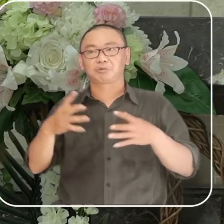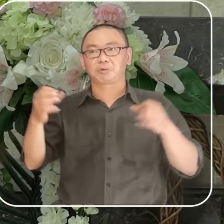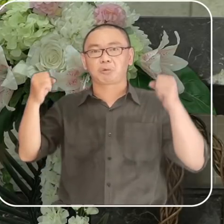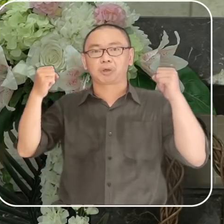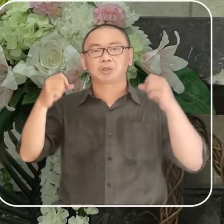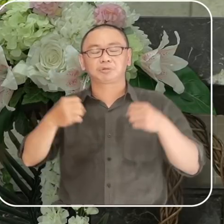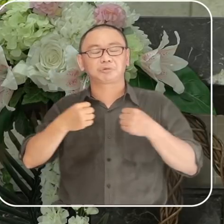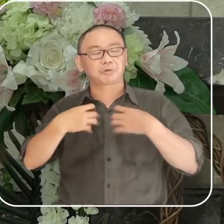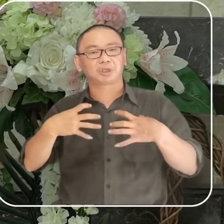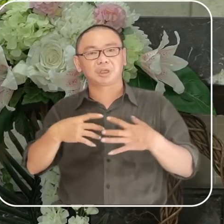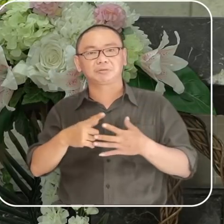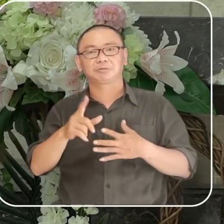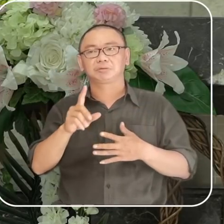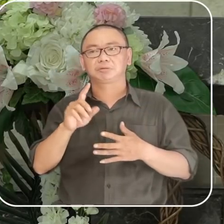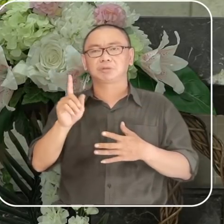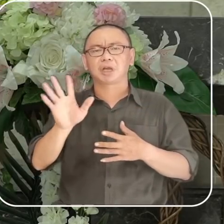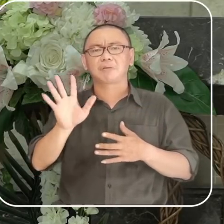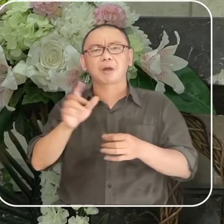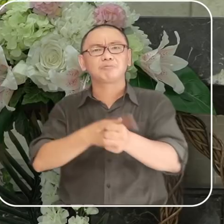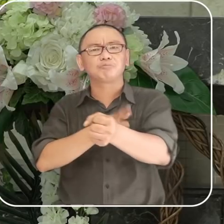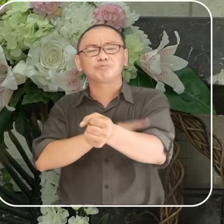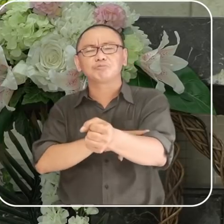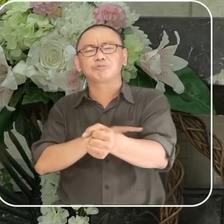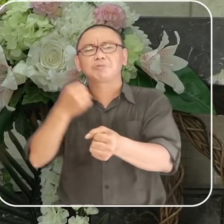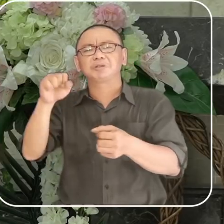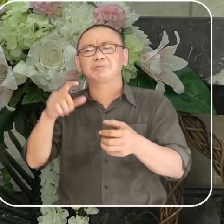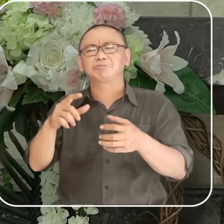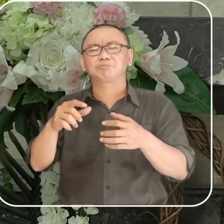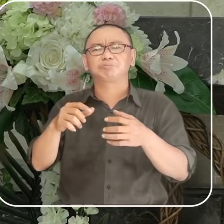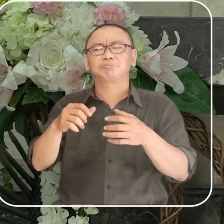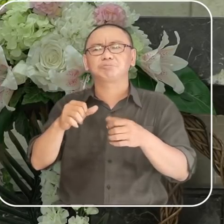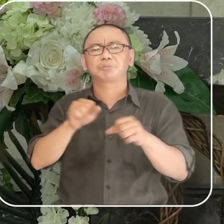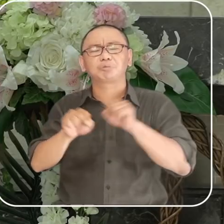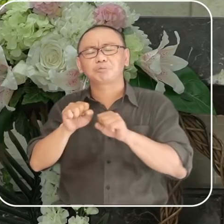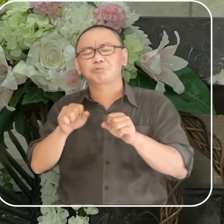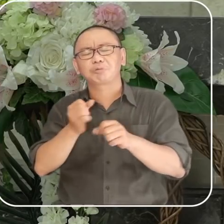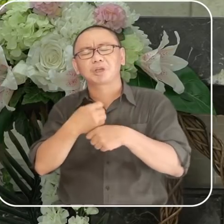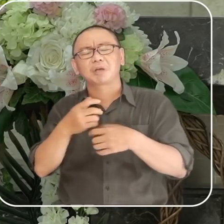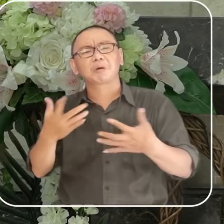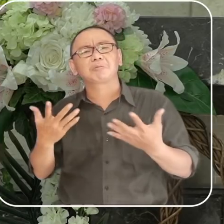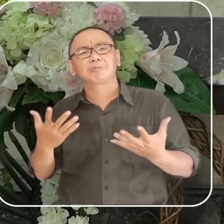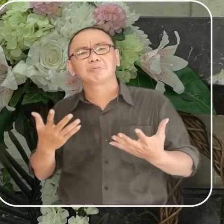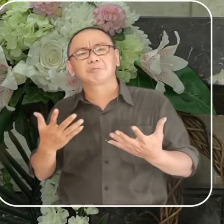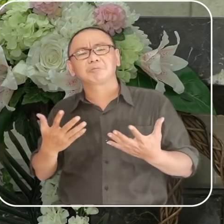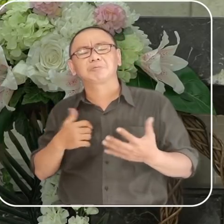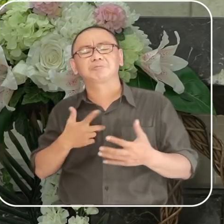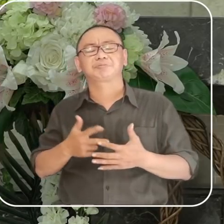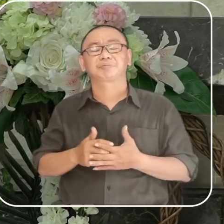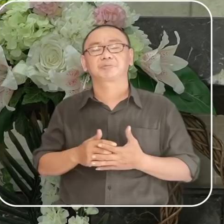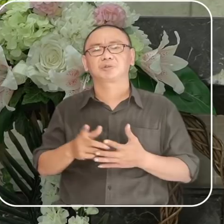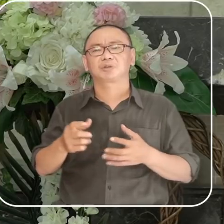dosa, dan yang sudah tidak mampu berbuat apapun selain dosa, dosa, dan dosa yang